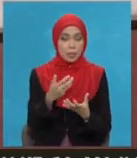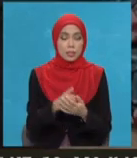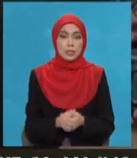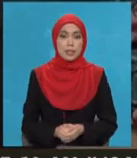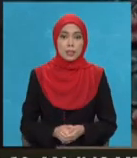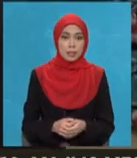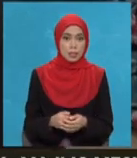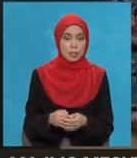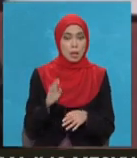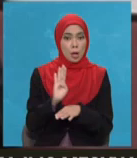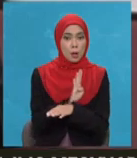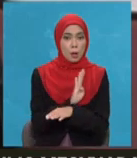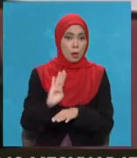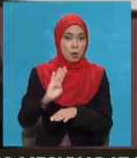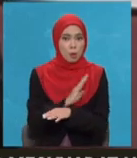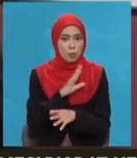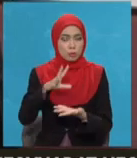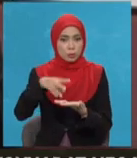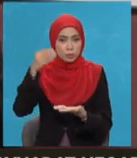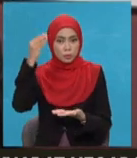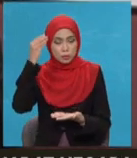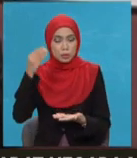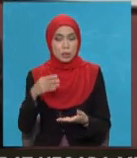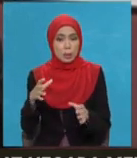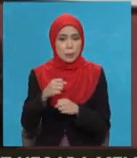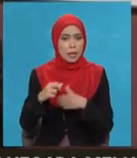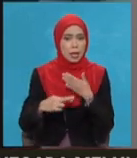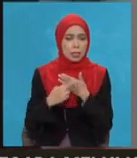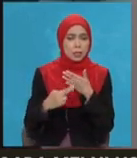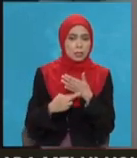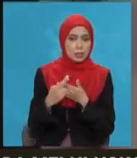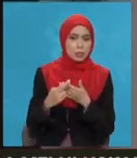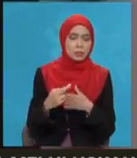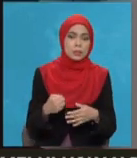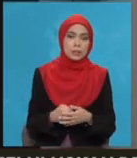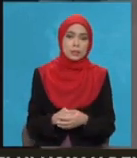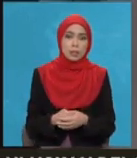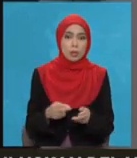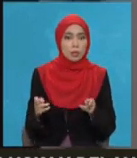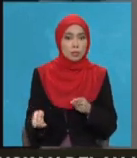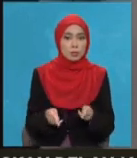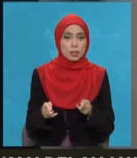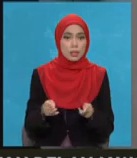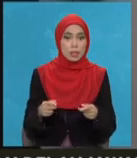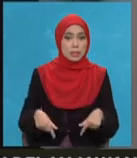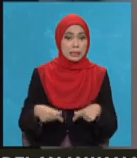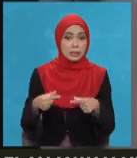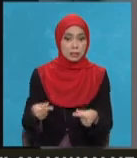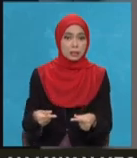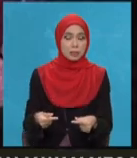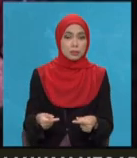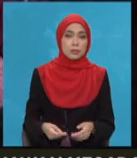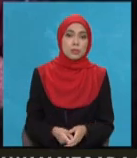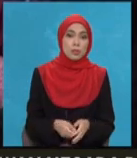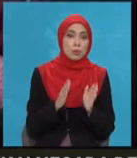oleh para panel perusahaan tempattan sebagai usaha menyediakan para pelajar program dengan lebih banyak wawasan